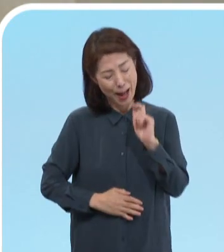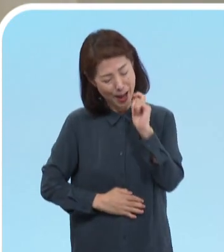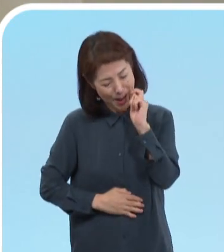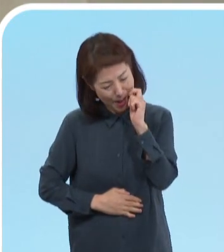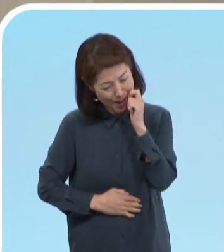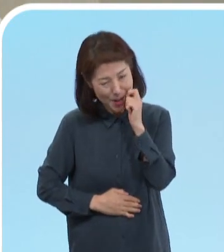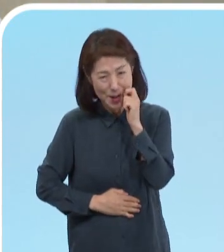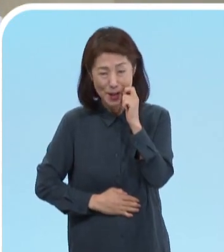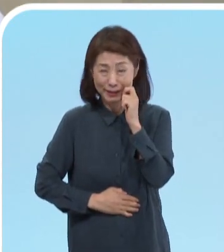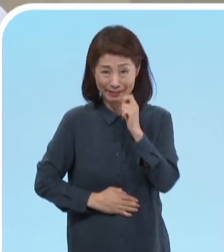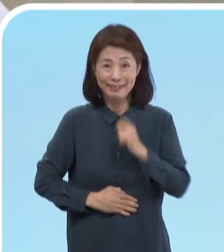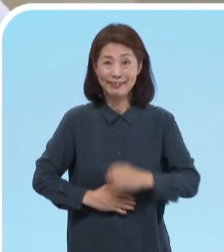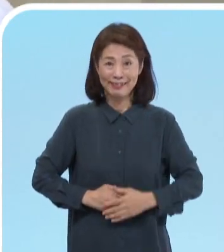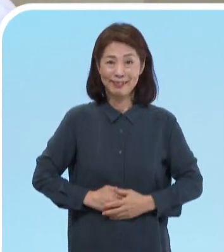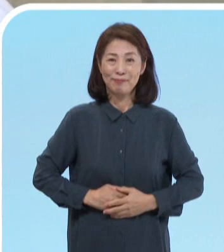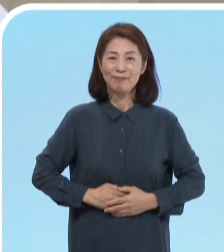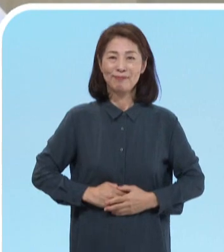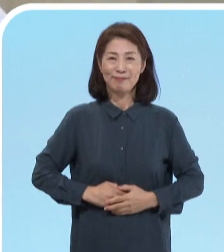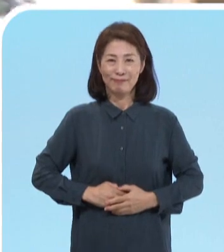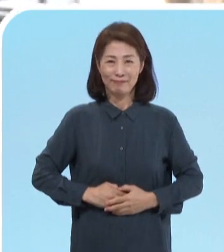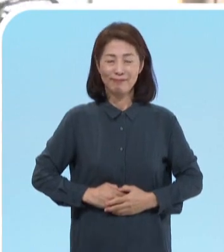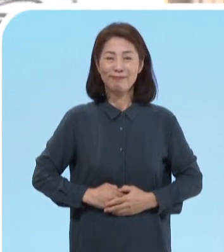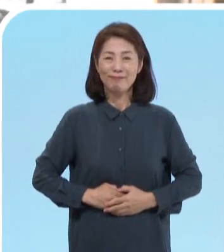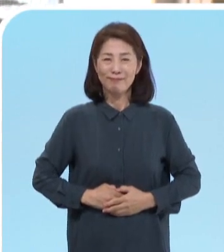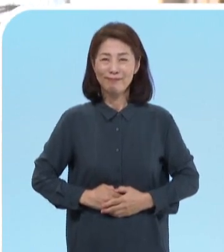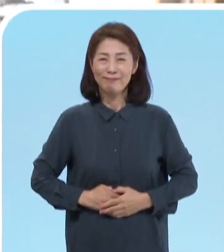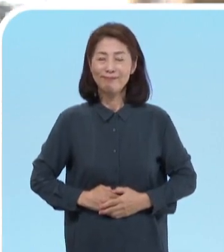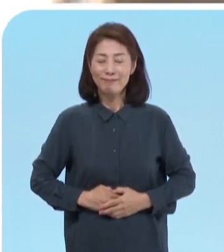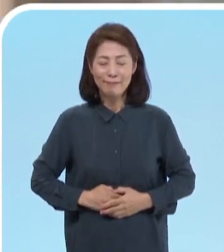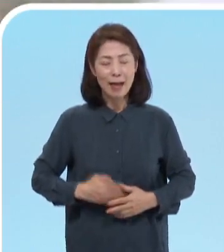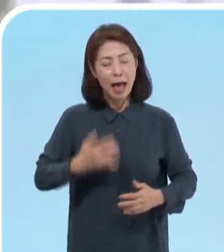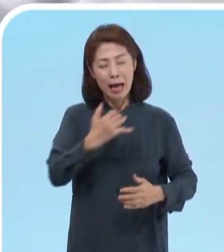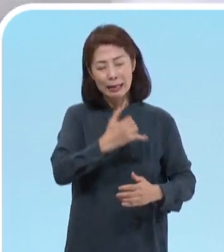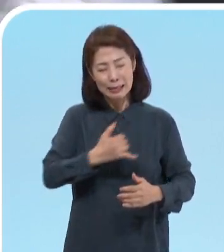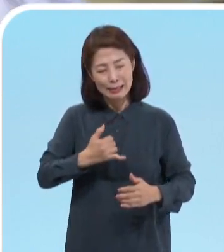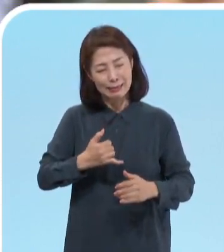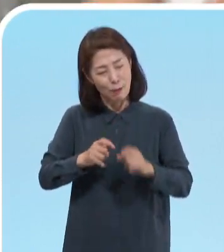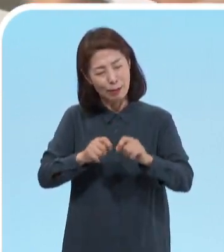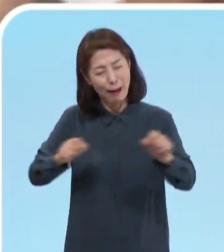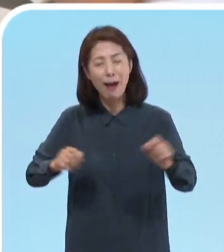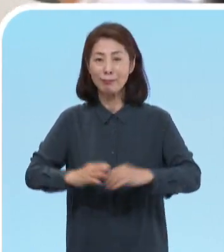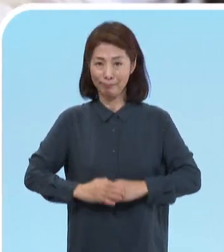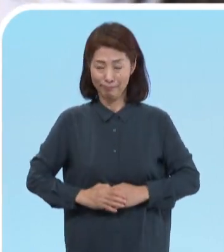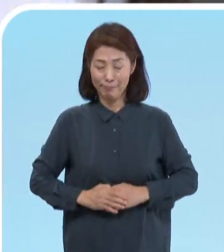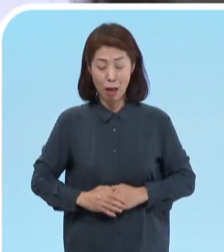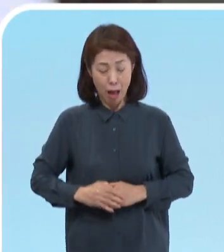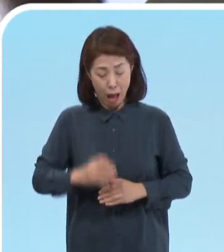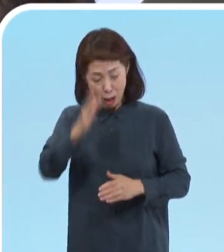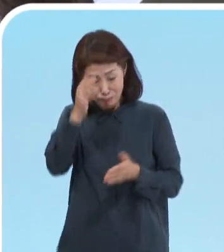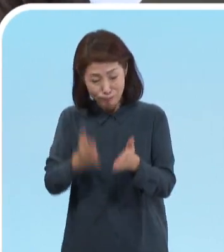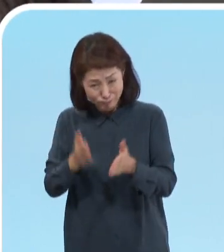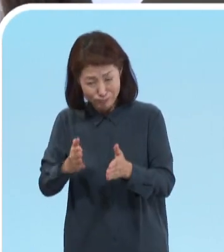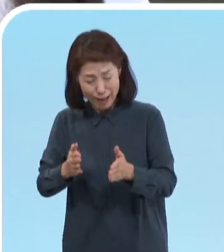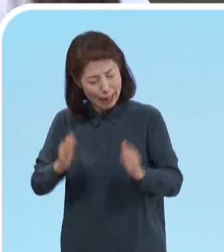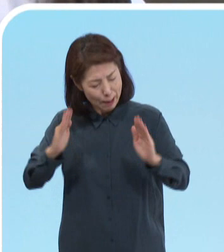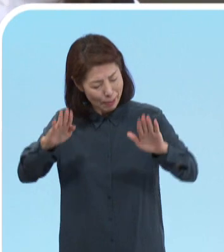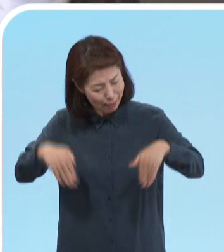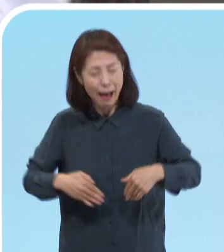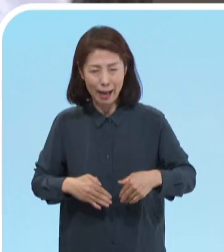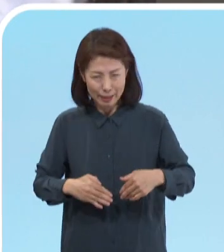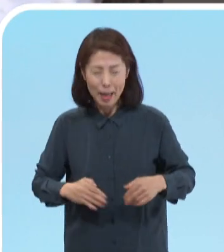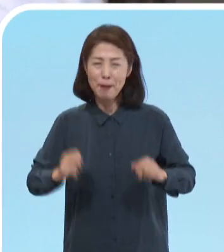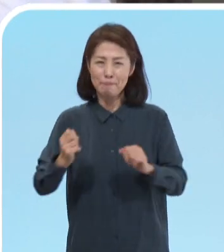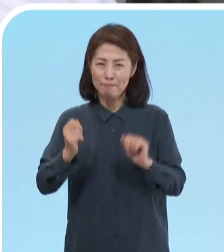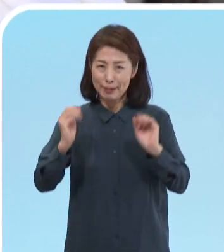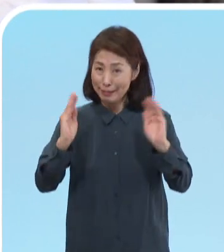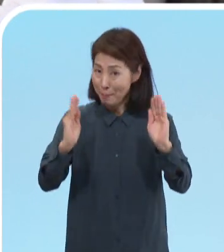結構険しい道のりですよね。 まだまだ人生はこれから。養鶏で培った根性で